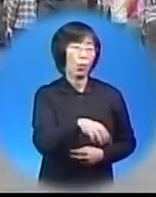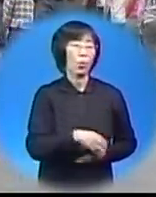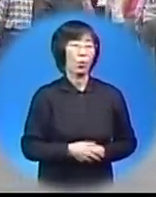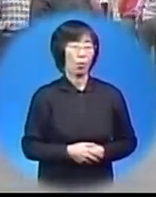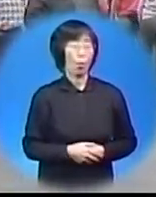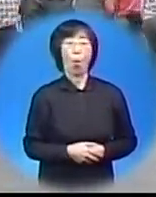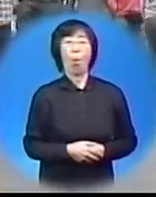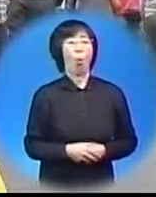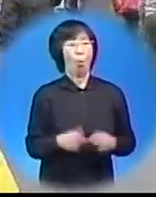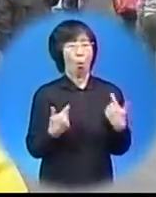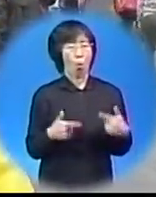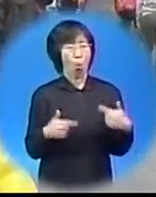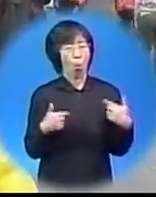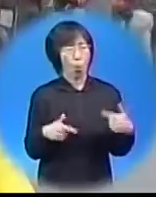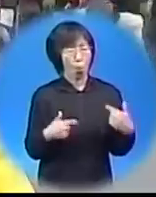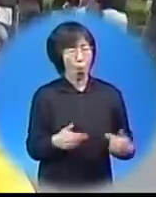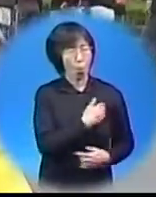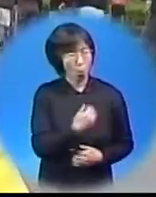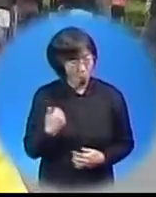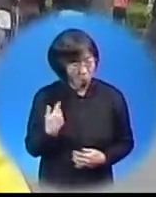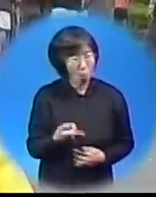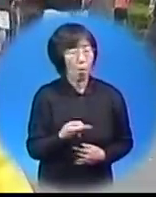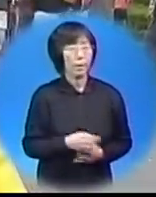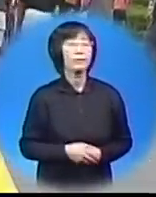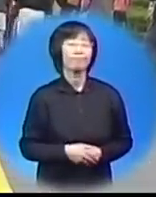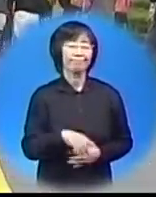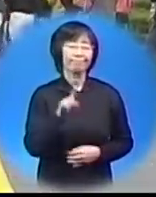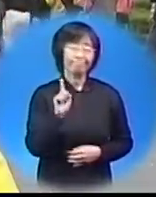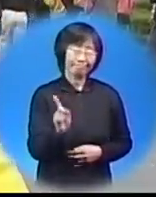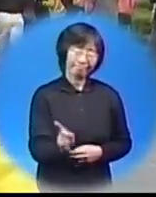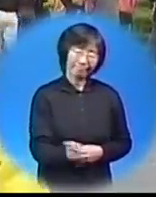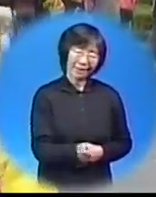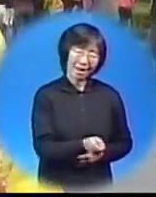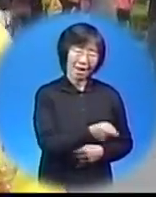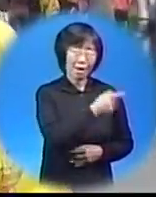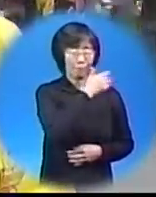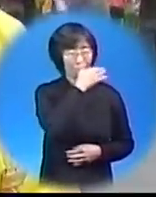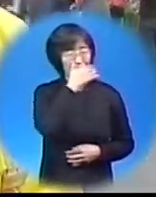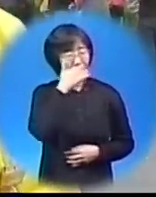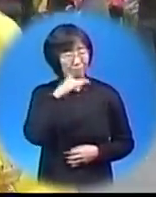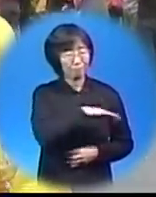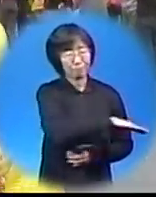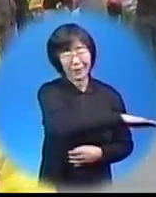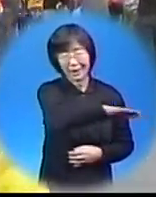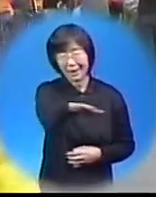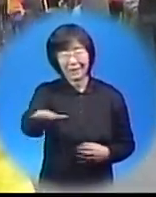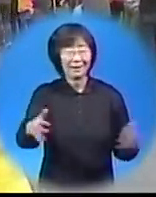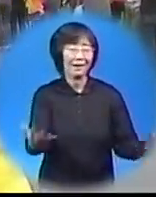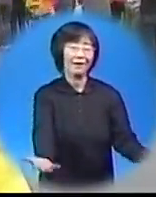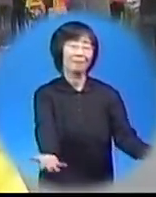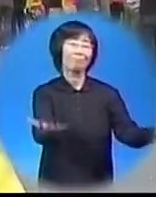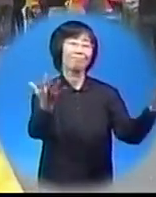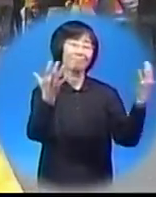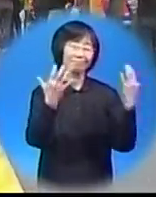ても楽しめるわけですね。 はい、そうですね、はい、ぜひこの素晴らしい自然の中に吹田の皆さんにおいでいただい